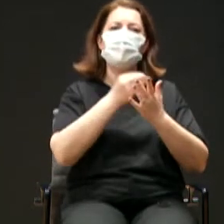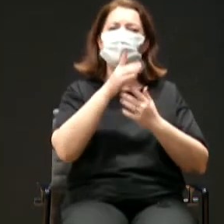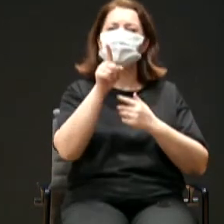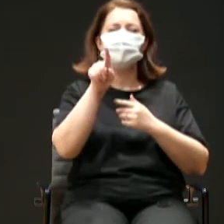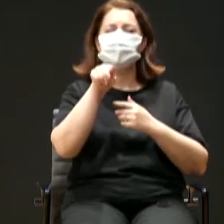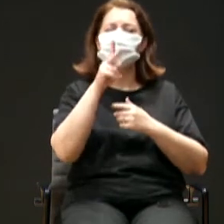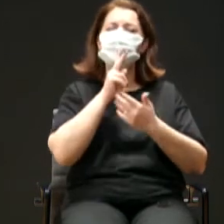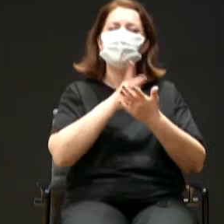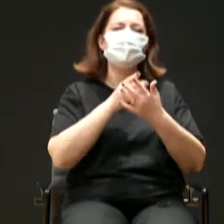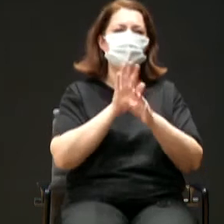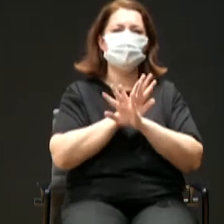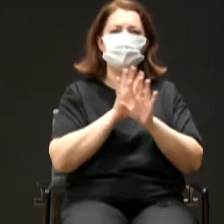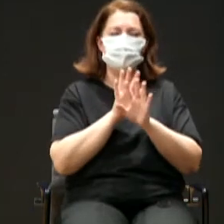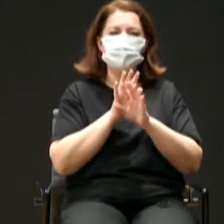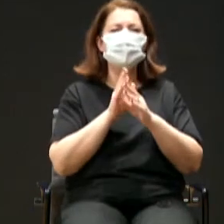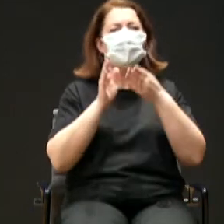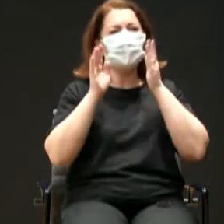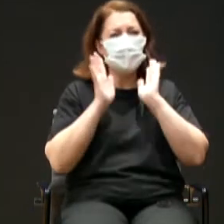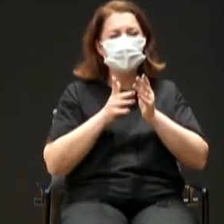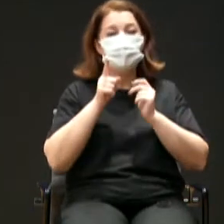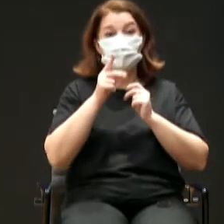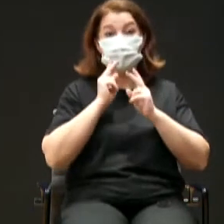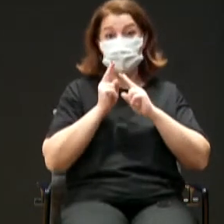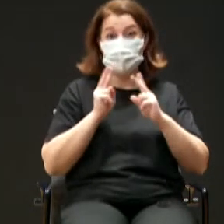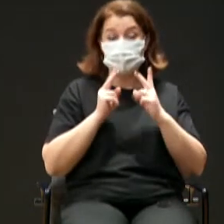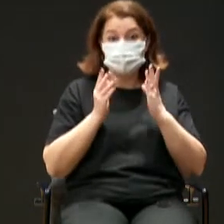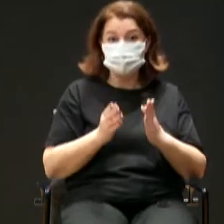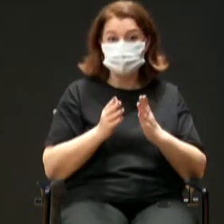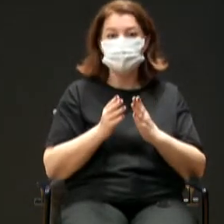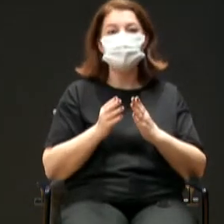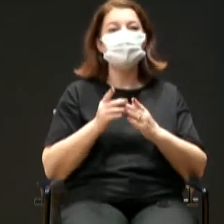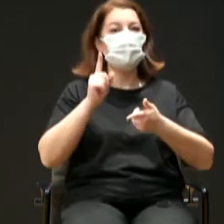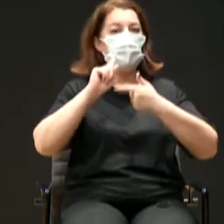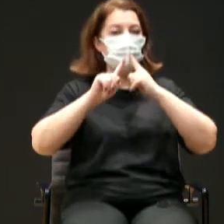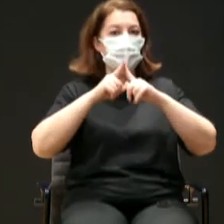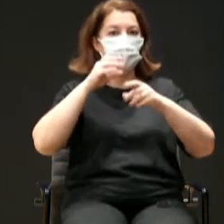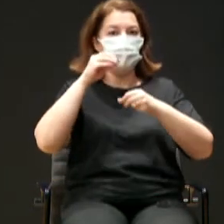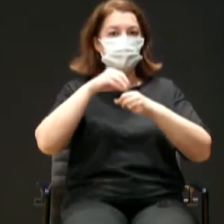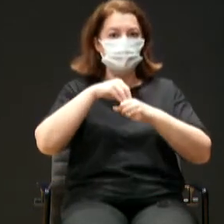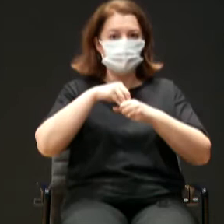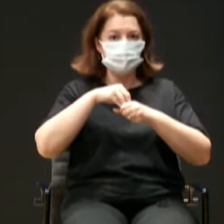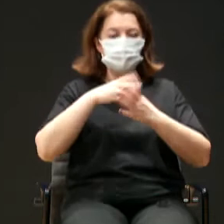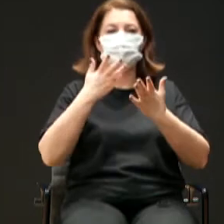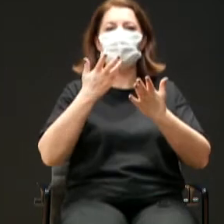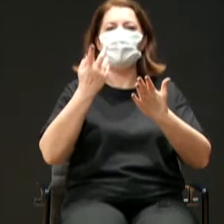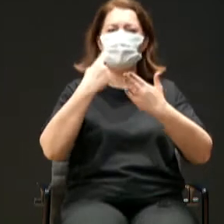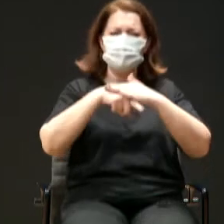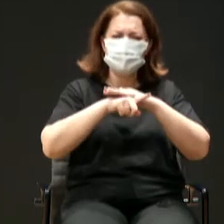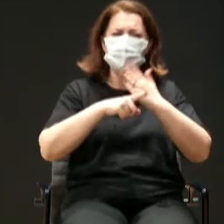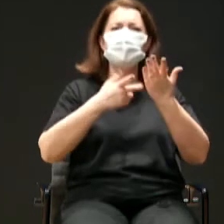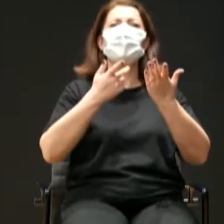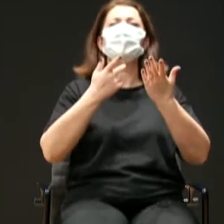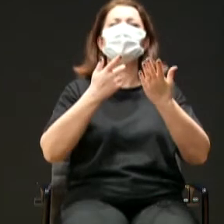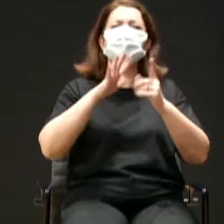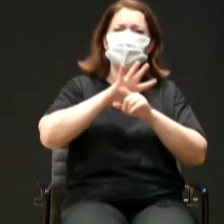vermeyeceksiniz. Ama onun özelinde keşke bu enerjisini parti içerisinde taciz,